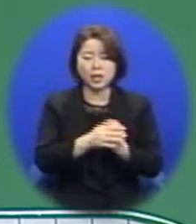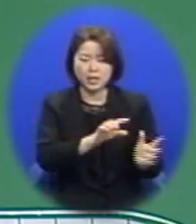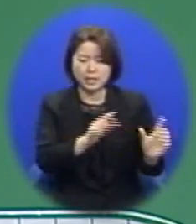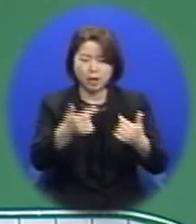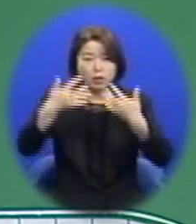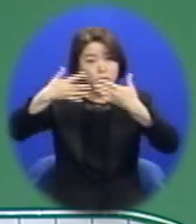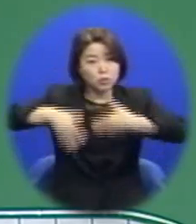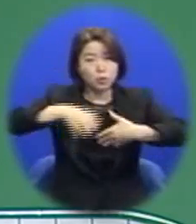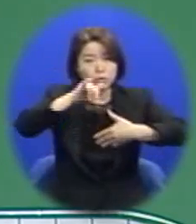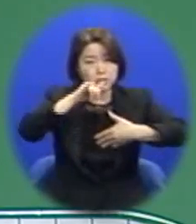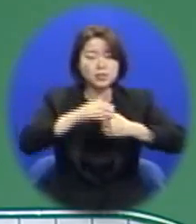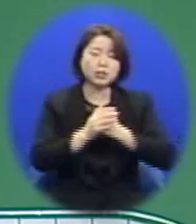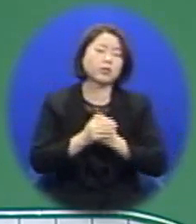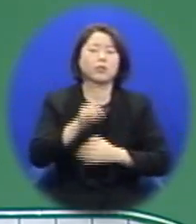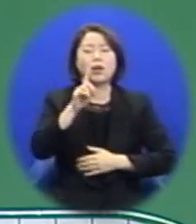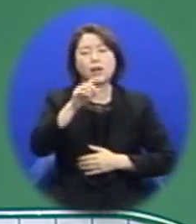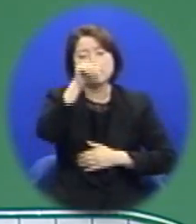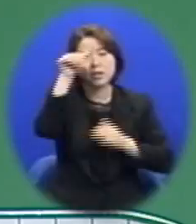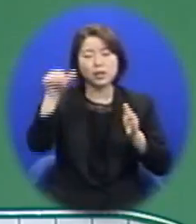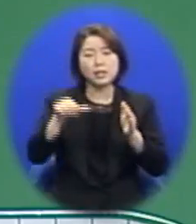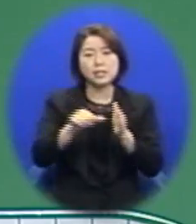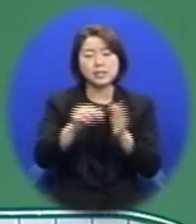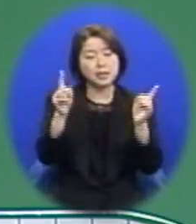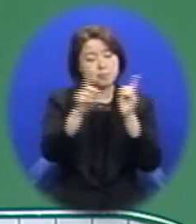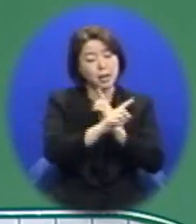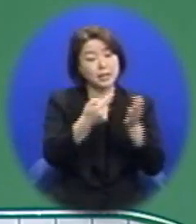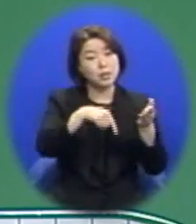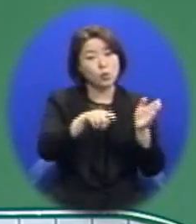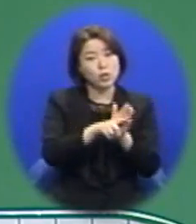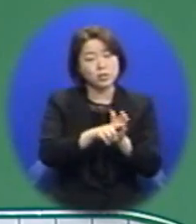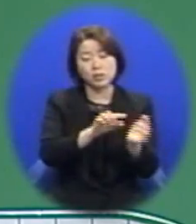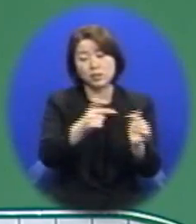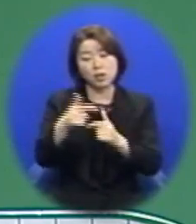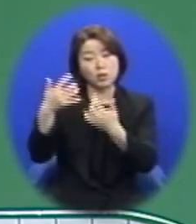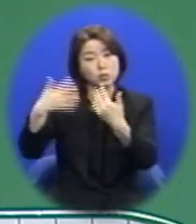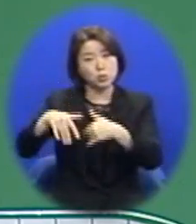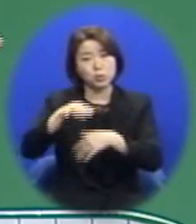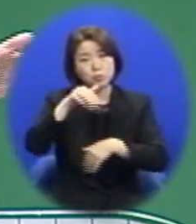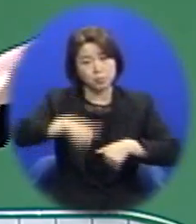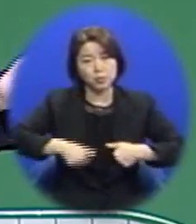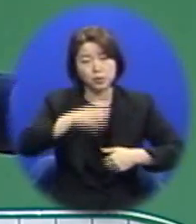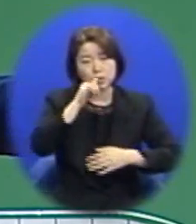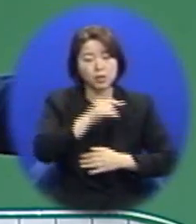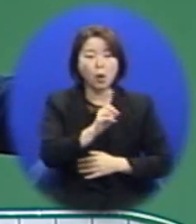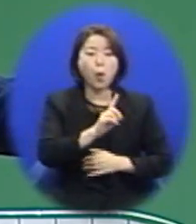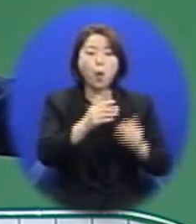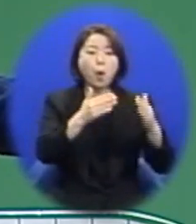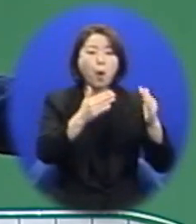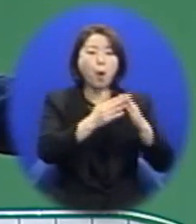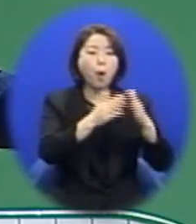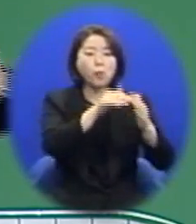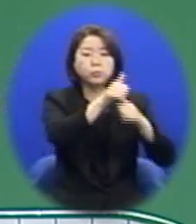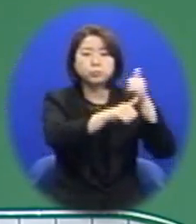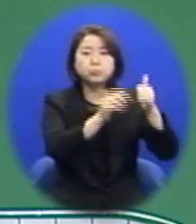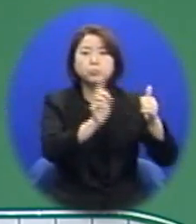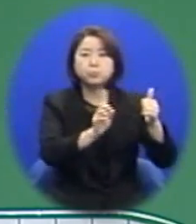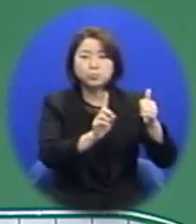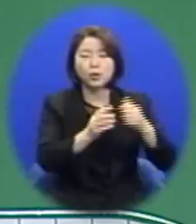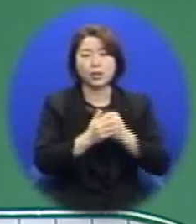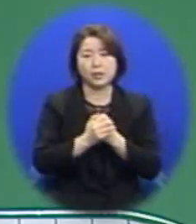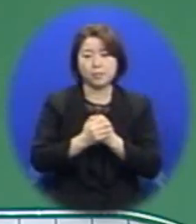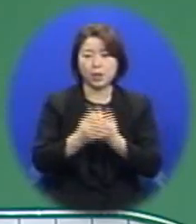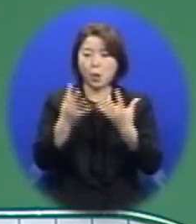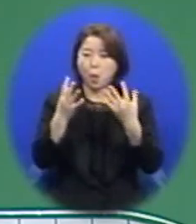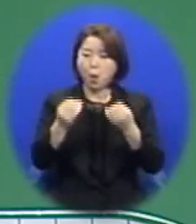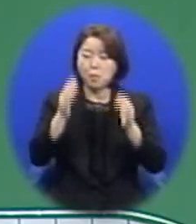조건이 있습니다. 한 사람의 인생이 바뀌는 데는 뭐 어느 집안에 태어났느냐 중요한 문제겠죠. 얼마만큼 공부할